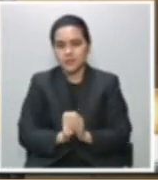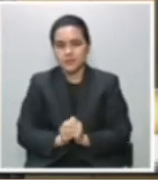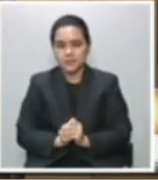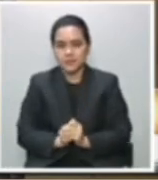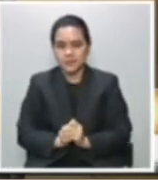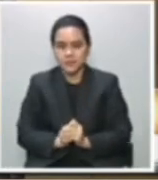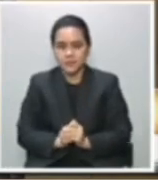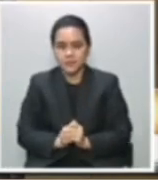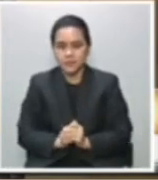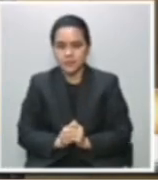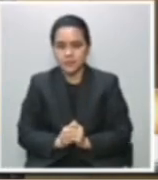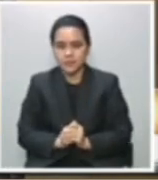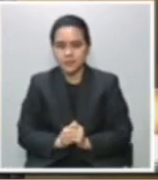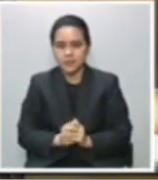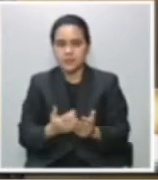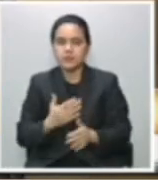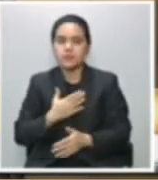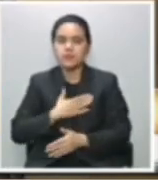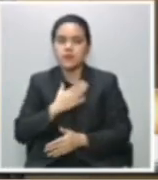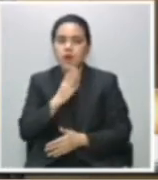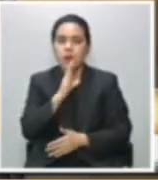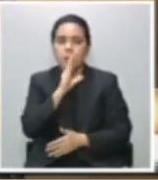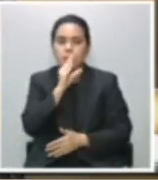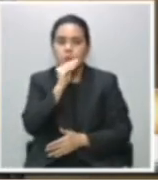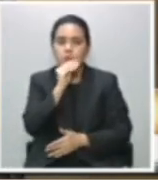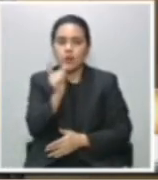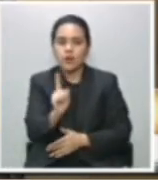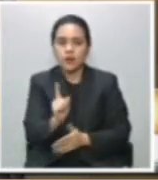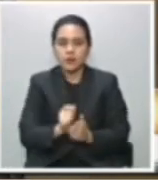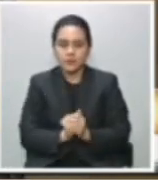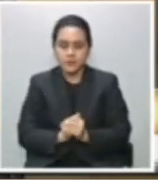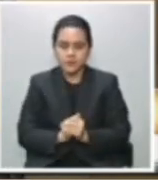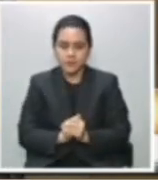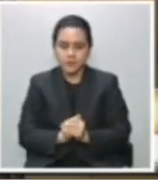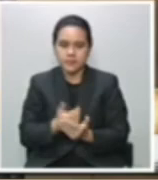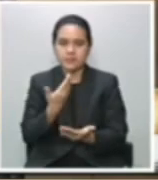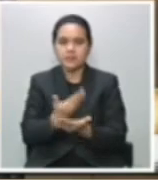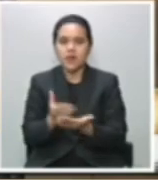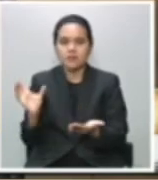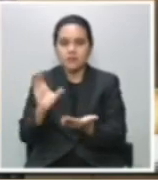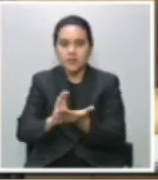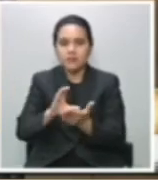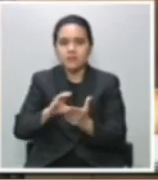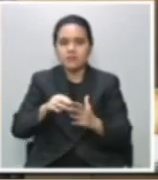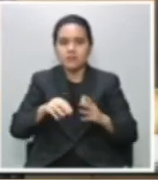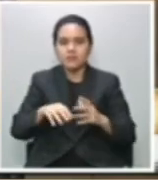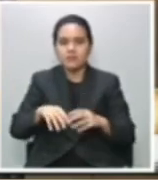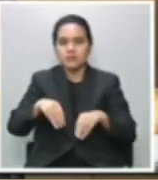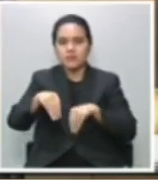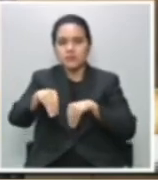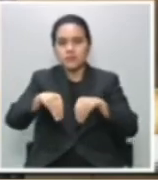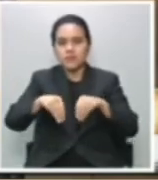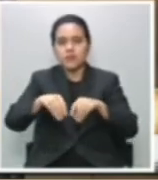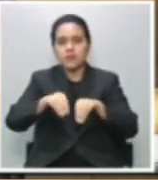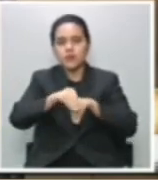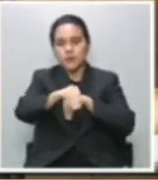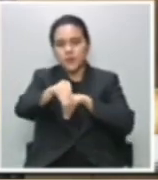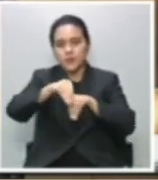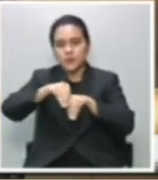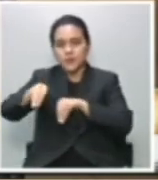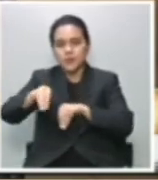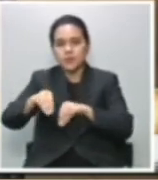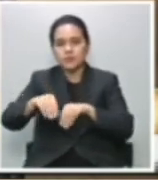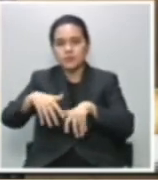ย่างไรก็ตามขอพูดอีกเรื่องนึงว่าเรื่องงบประมาณท้องถิ่นเนี่ยมันของมหาไท